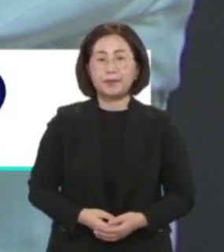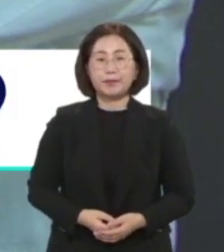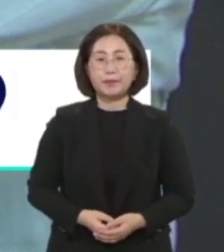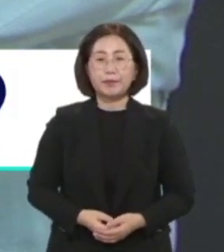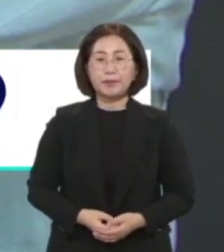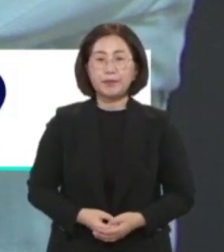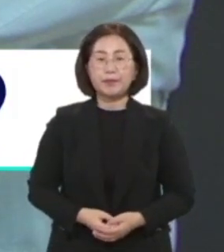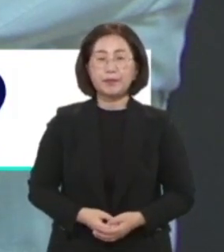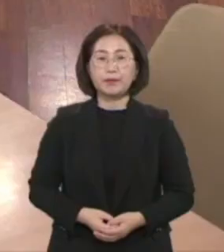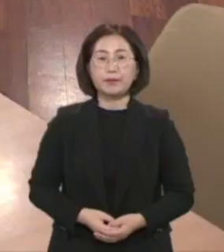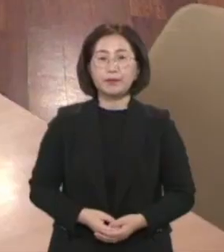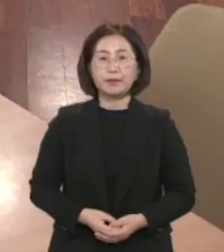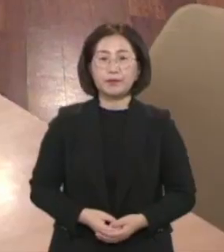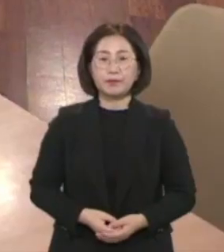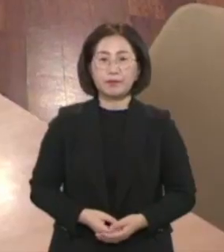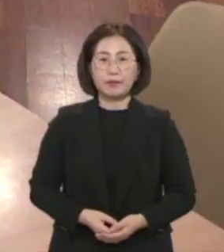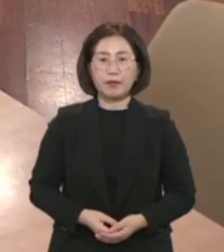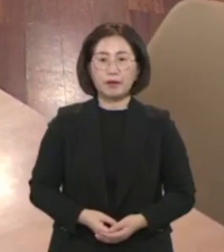알려드립니다.